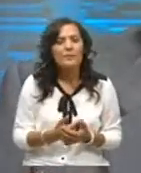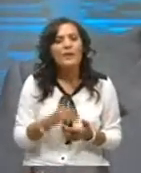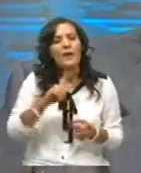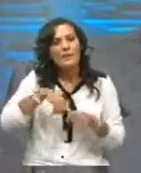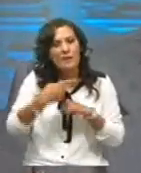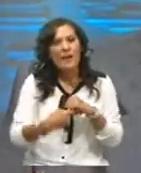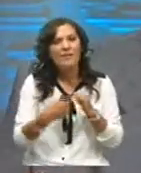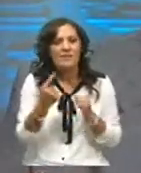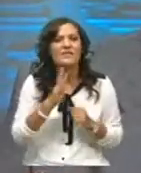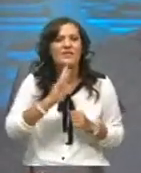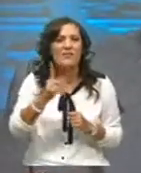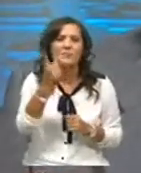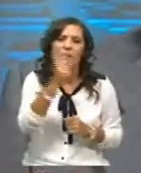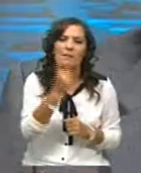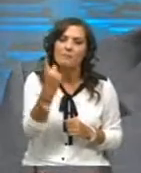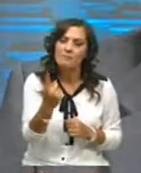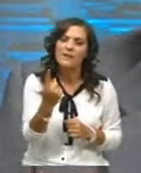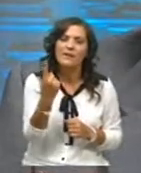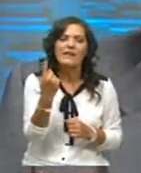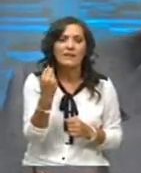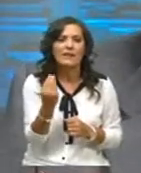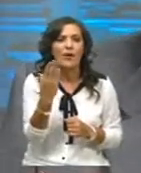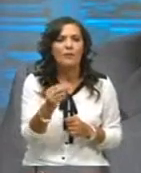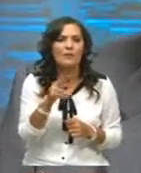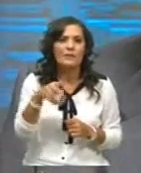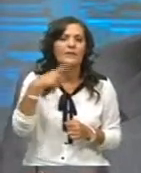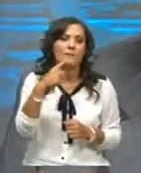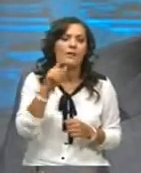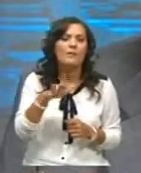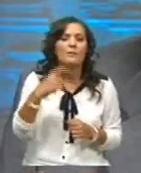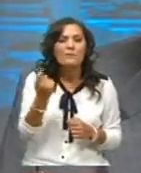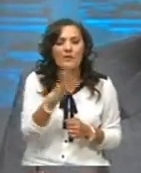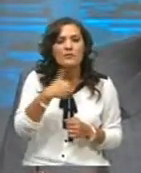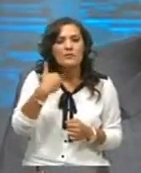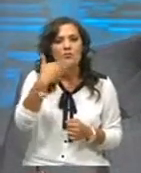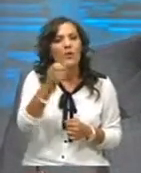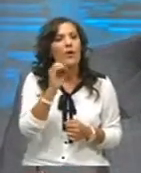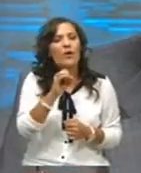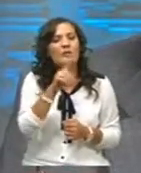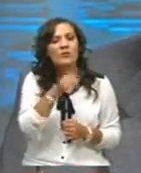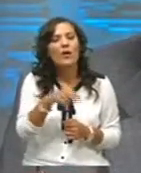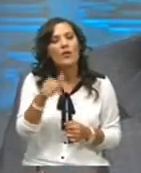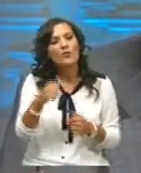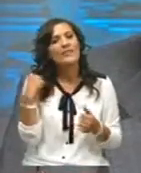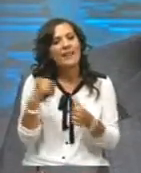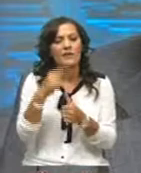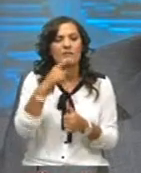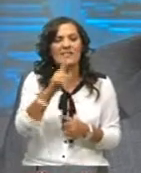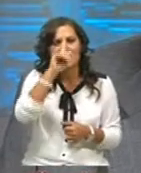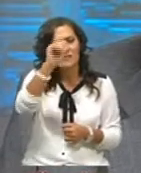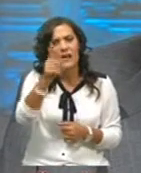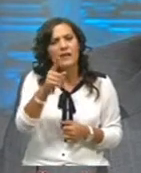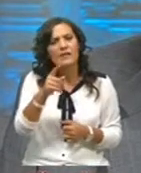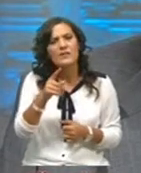biraz fazlasını düşünmek lazım Çünkü az önce bu adı hocamız onu tekrar söyleyeyim ya